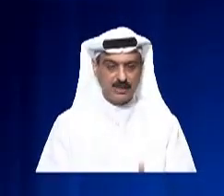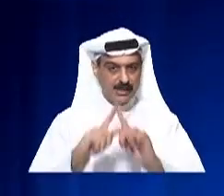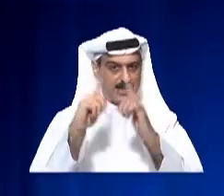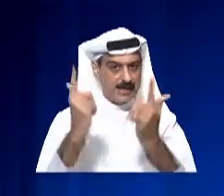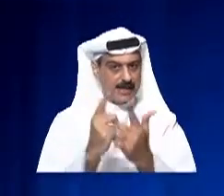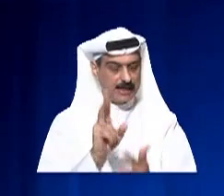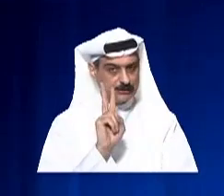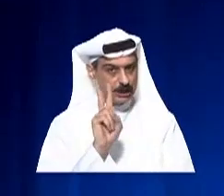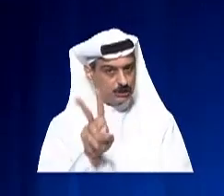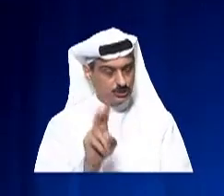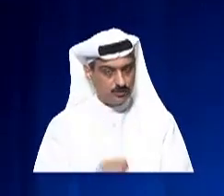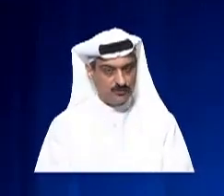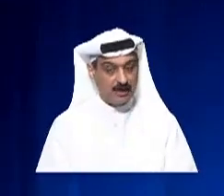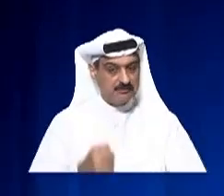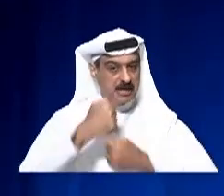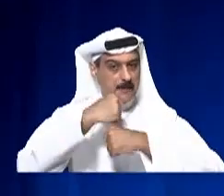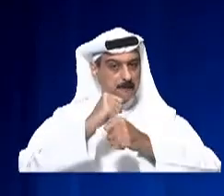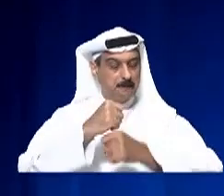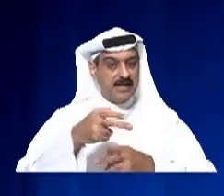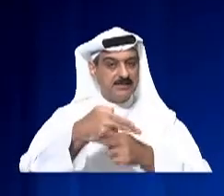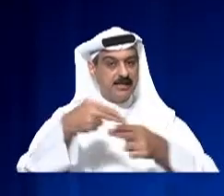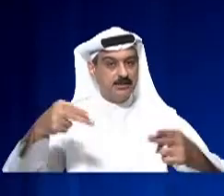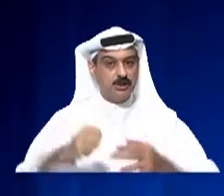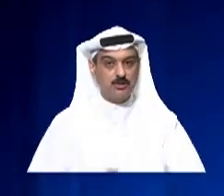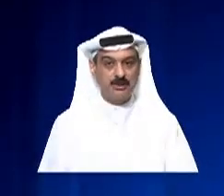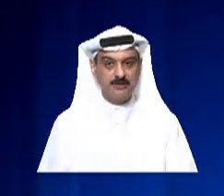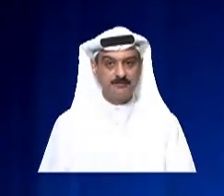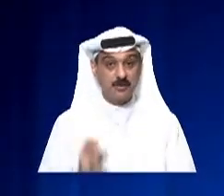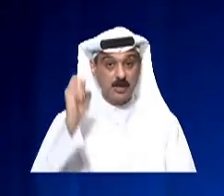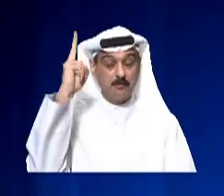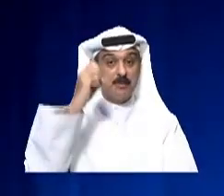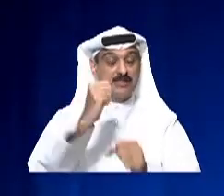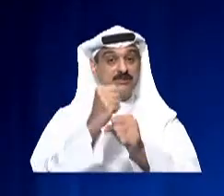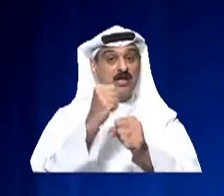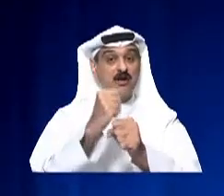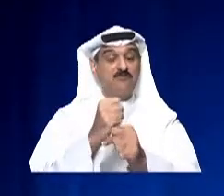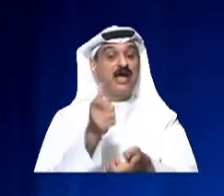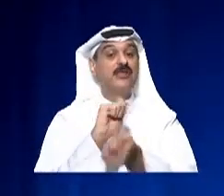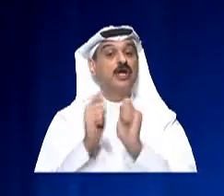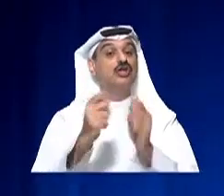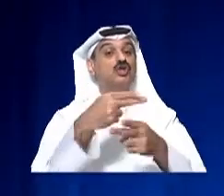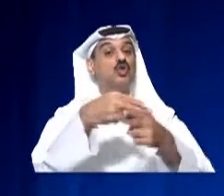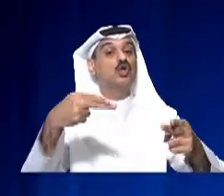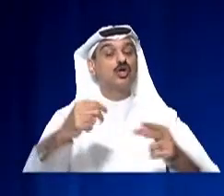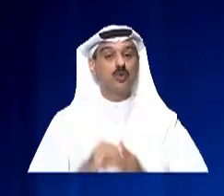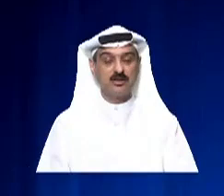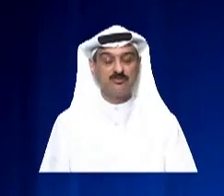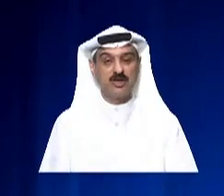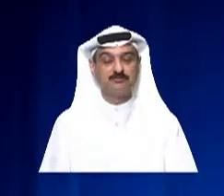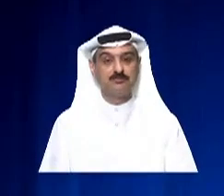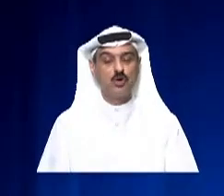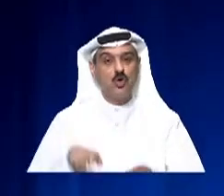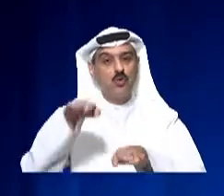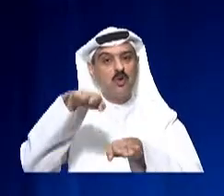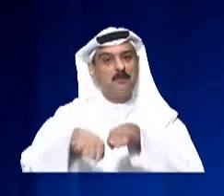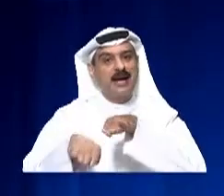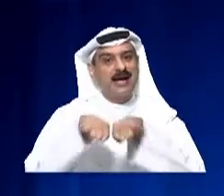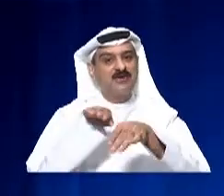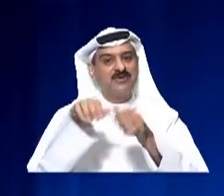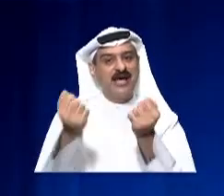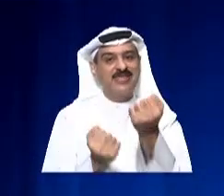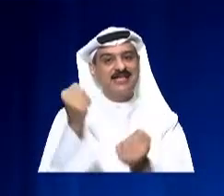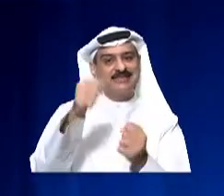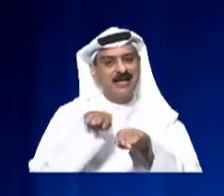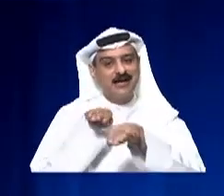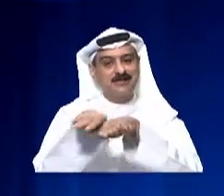العرض المقدم من بلدية الكويت حول مشروع تطوير أسواق المباركية ومواقف السيارات التابعة لها.